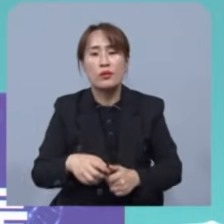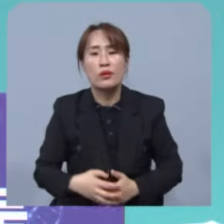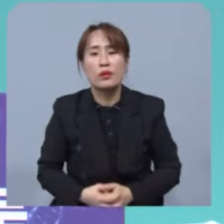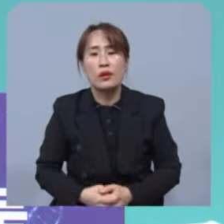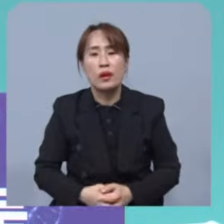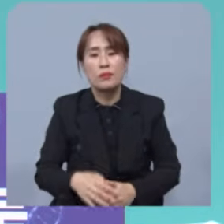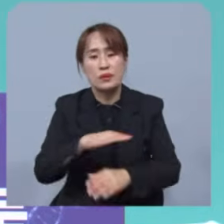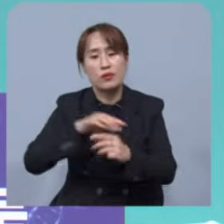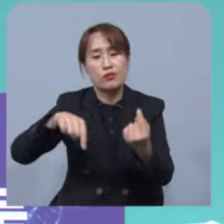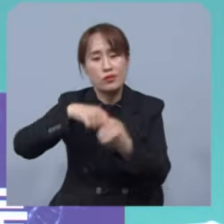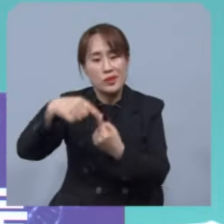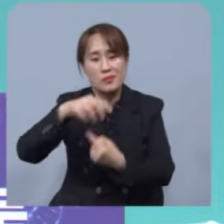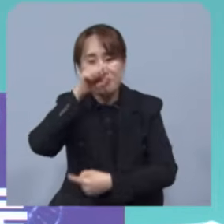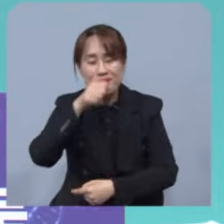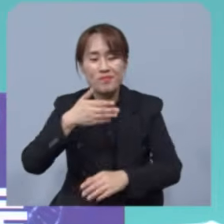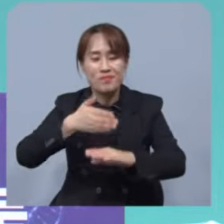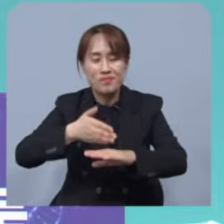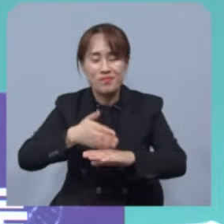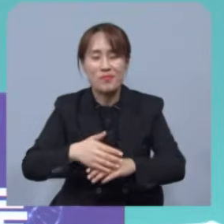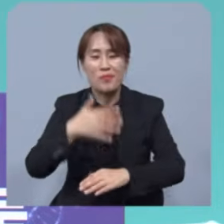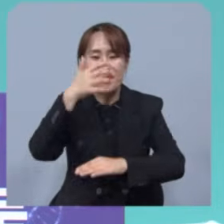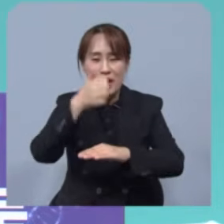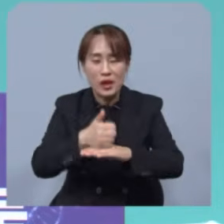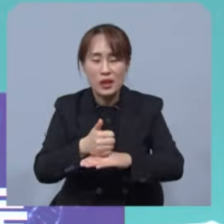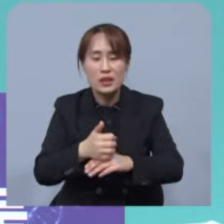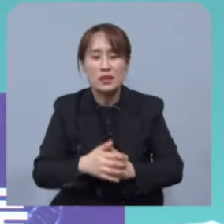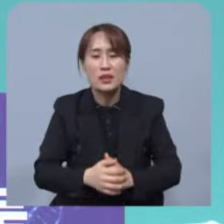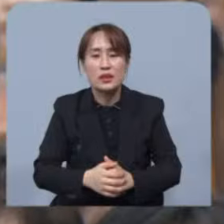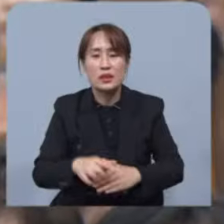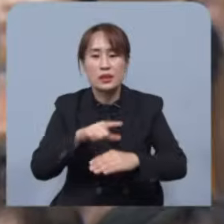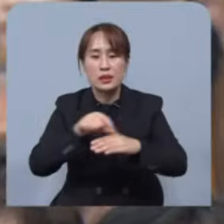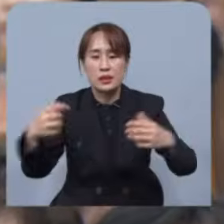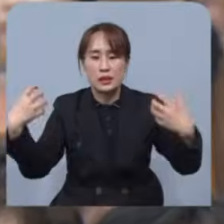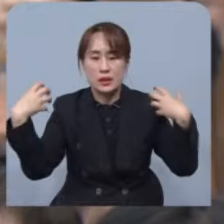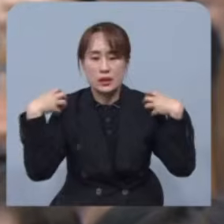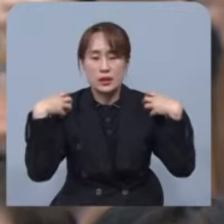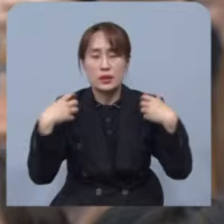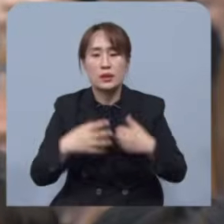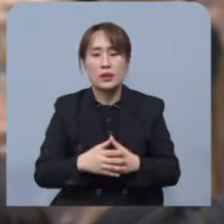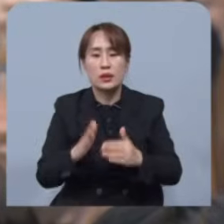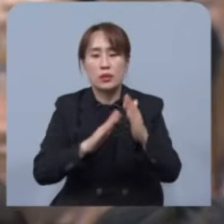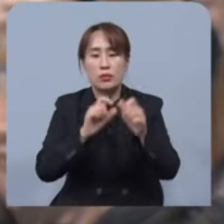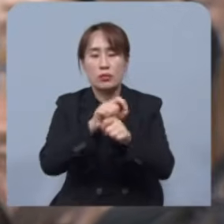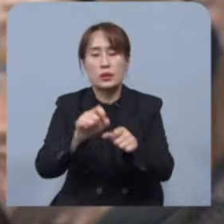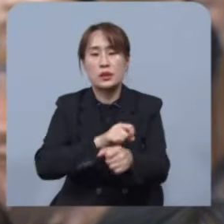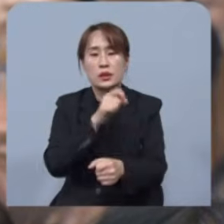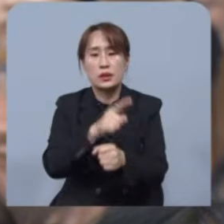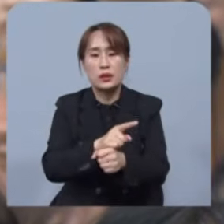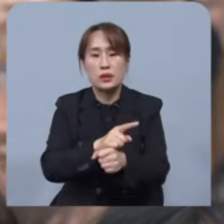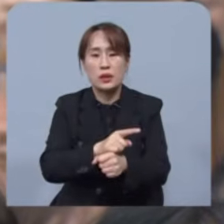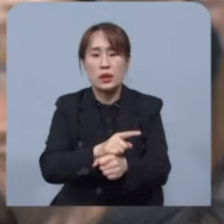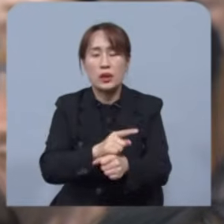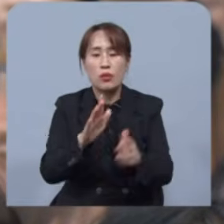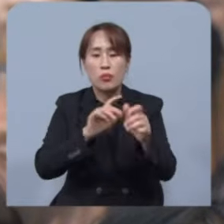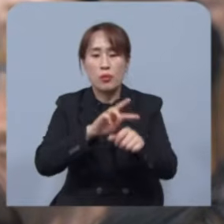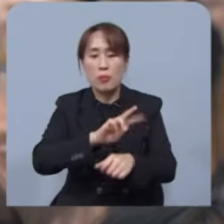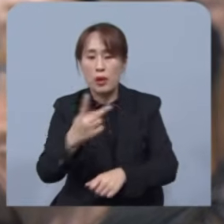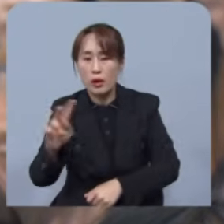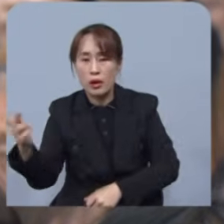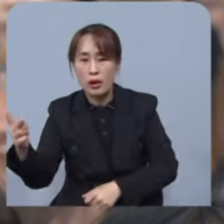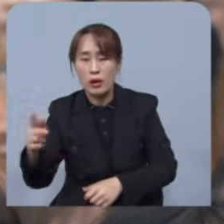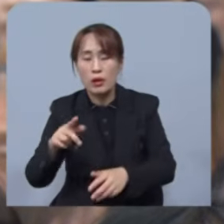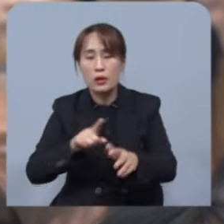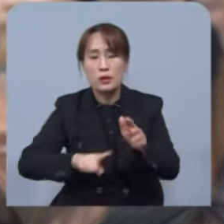타당성 있게 하면 좋겠습니다. 감사합니다. 네. 저기 마지막으로 저희 지자체 쪽은 그 공무원 특성상 로테이션을 돕니다. 근데